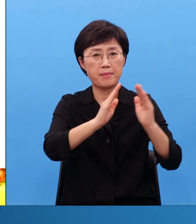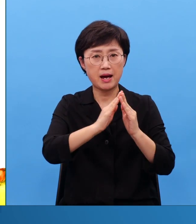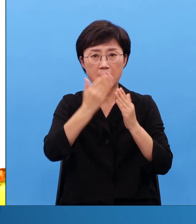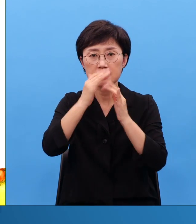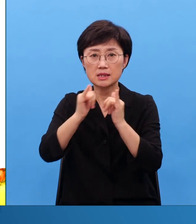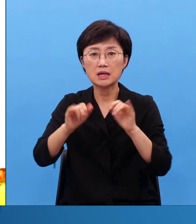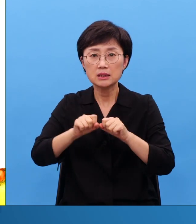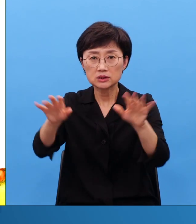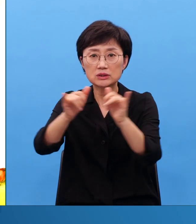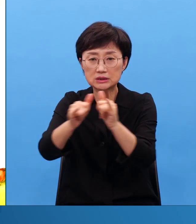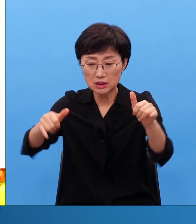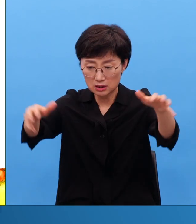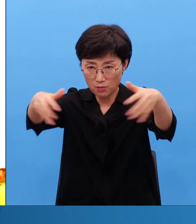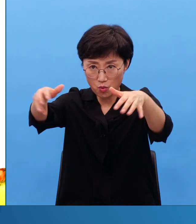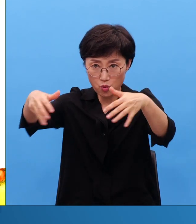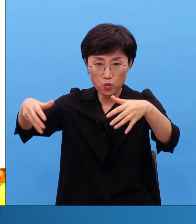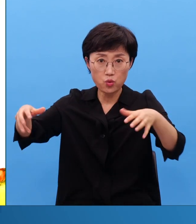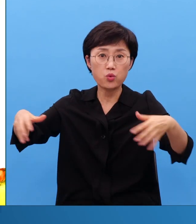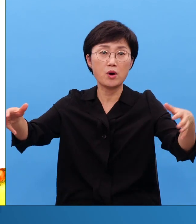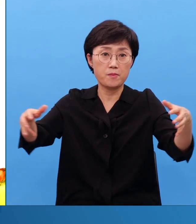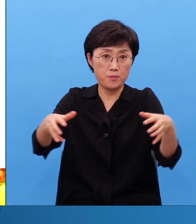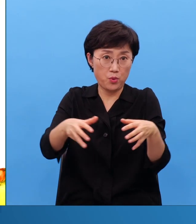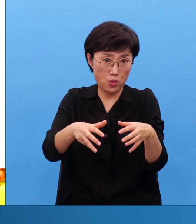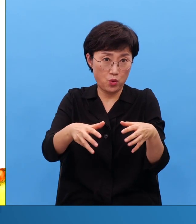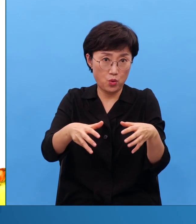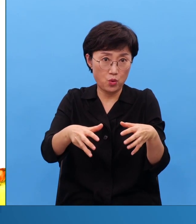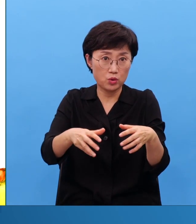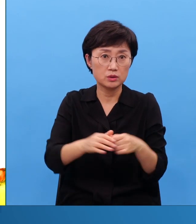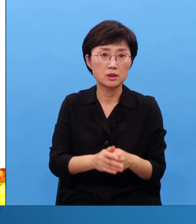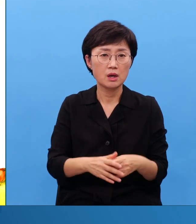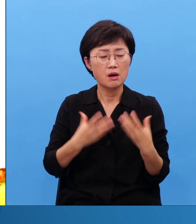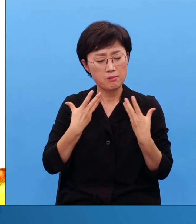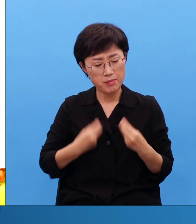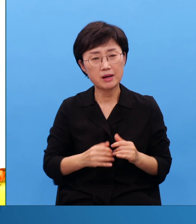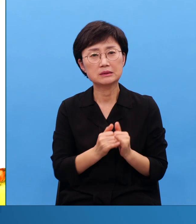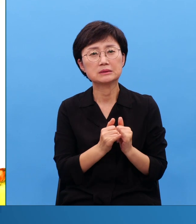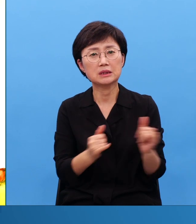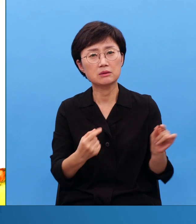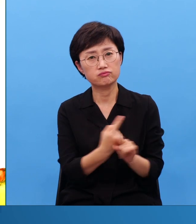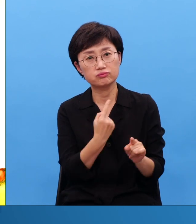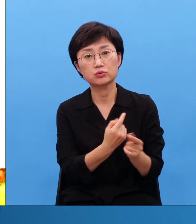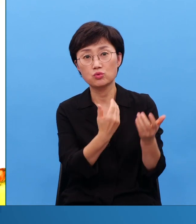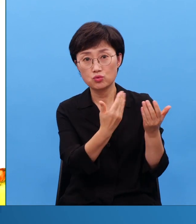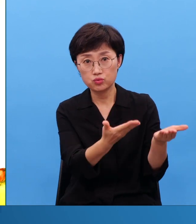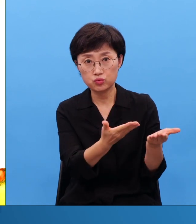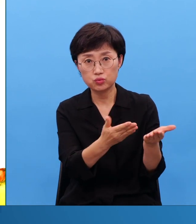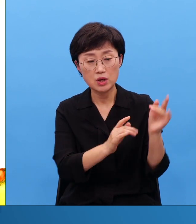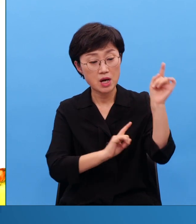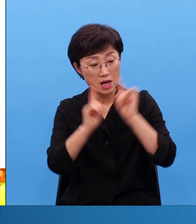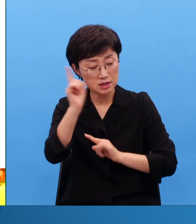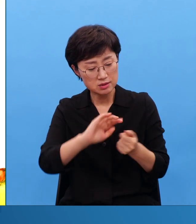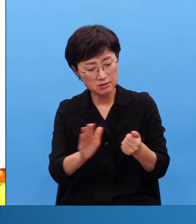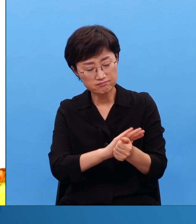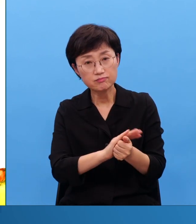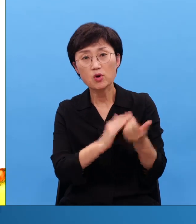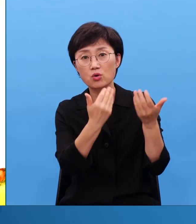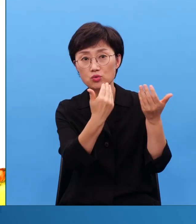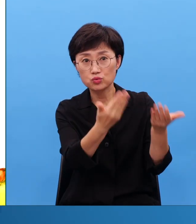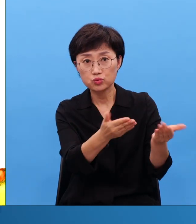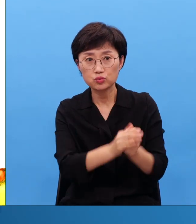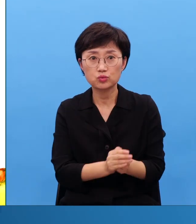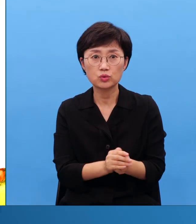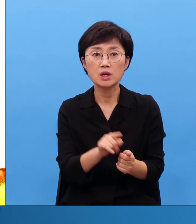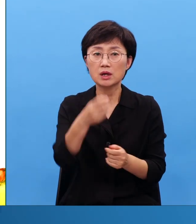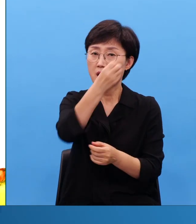예루살렘을 세우시며 이스라엘에 흩어진 자들을 모으시며 상심한 자들을 고치시며 그들의 상처를